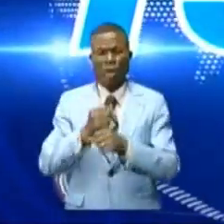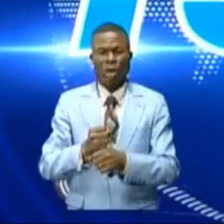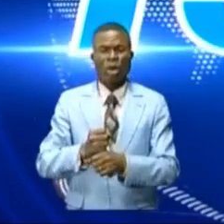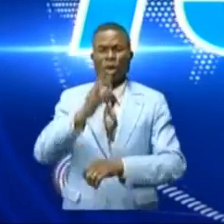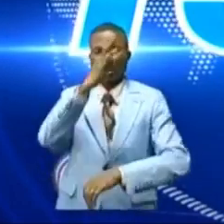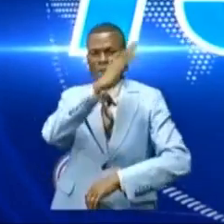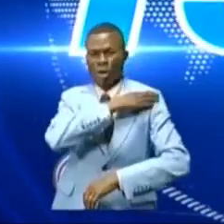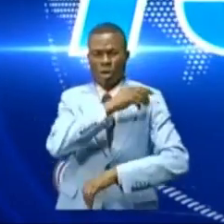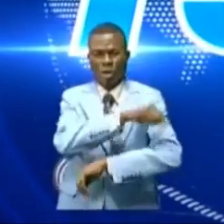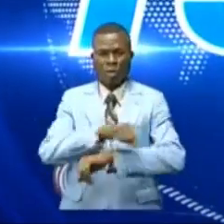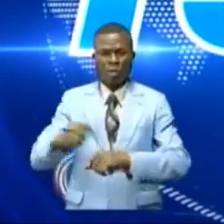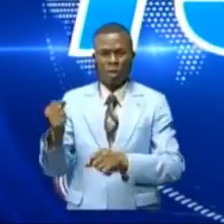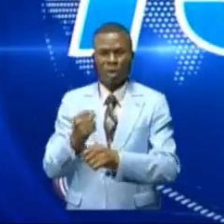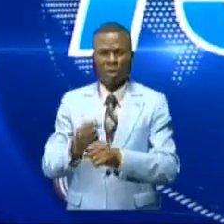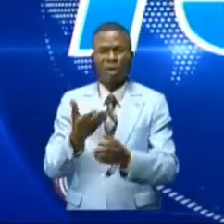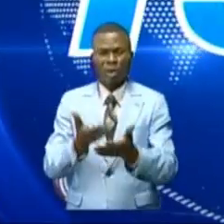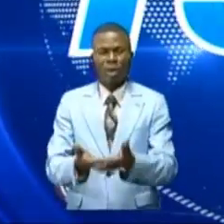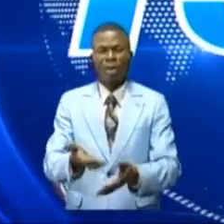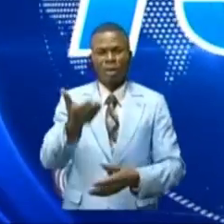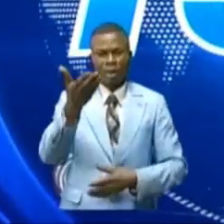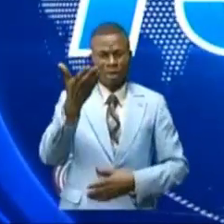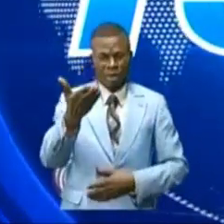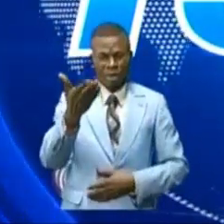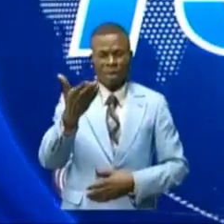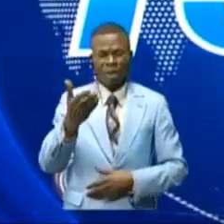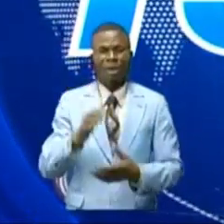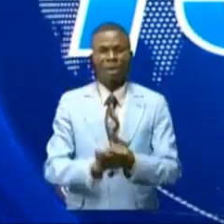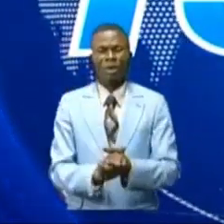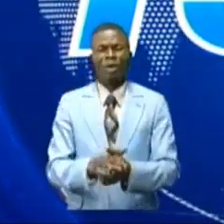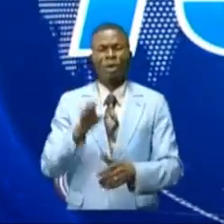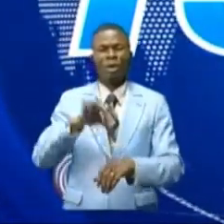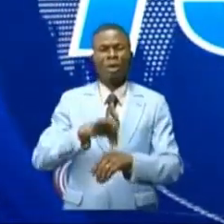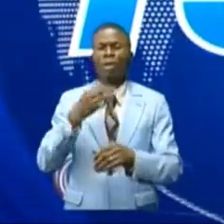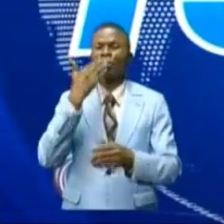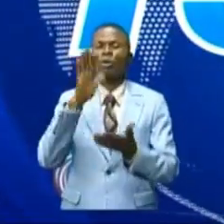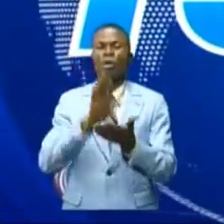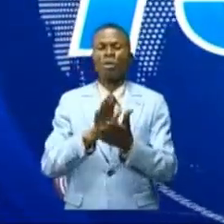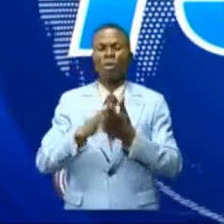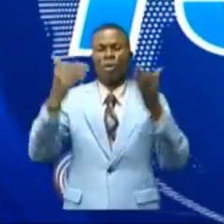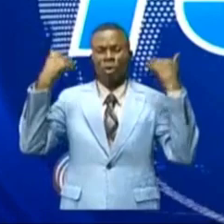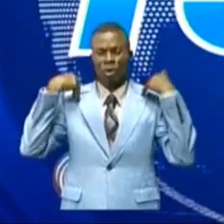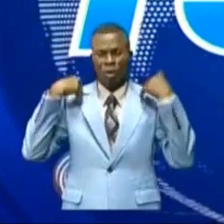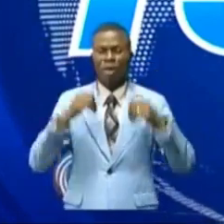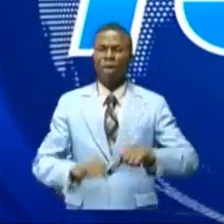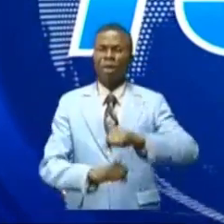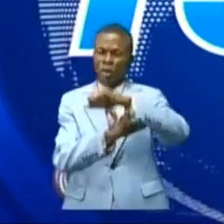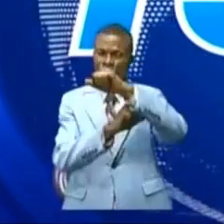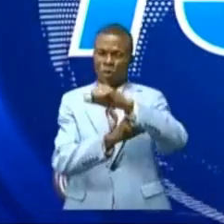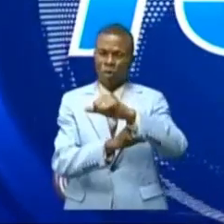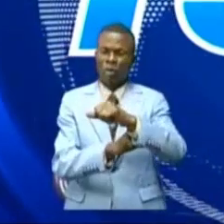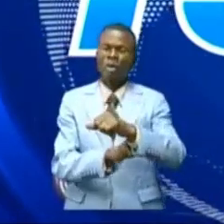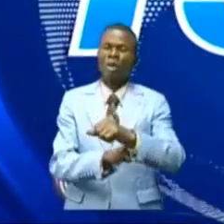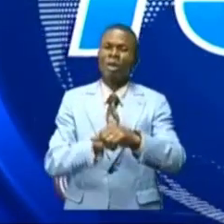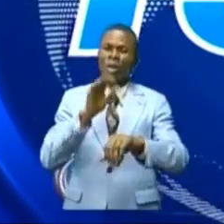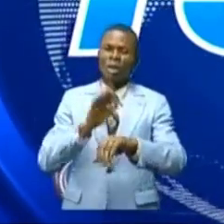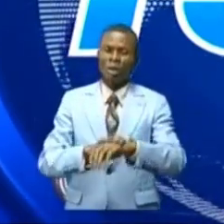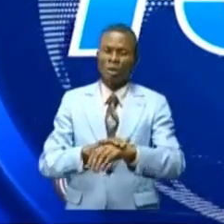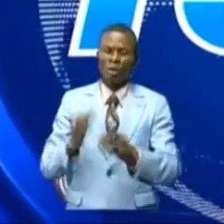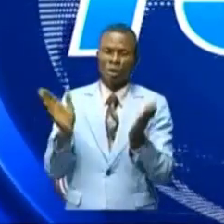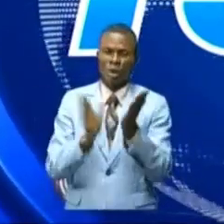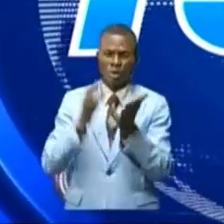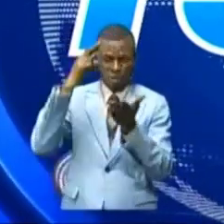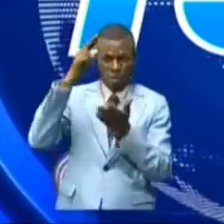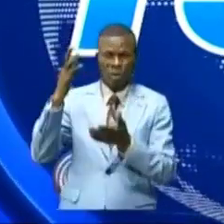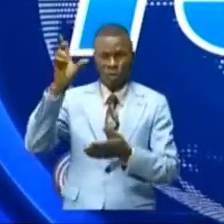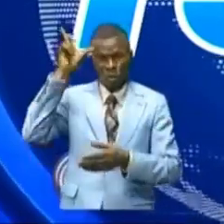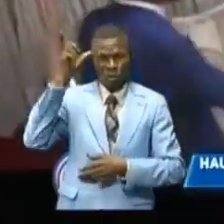son cabinet de travail. Gilbert Keshiba a saisi l'occasion pour remercier les autorités pour le soutien dont bénéficie son institution.